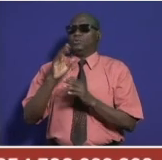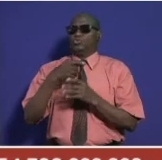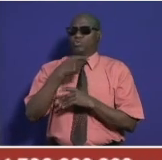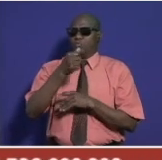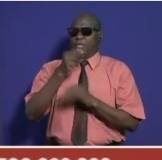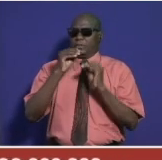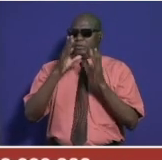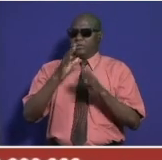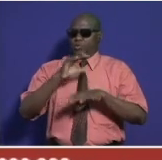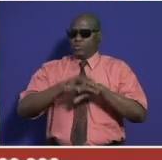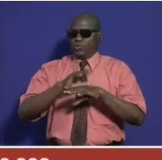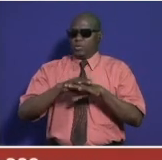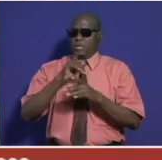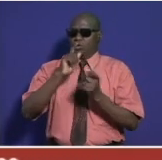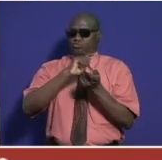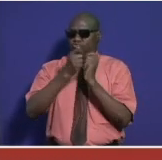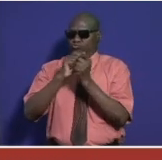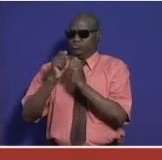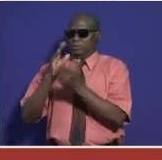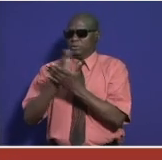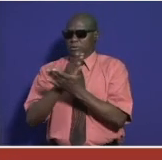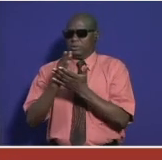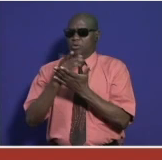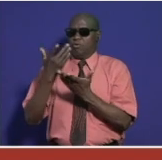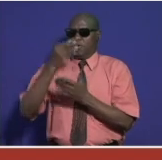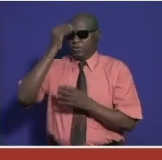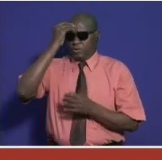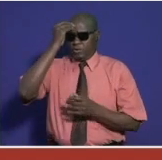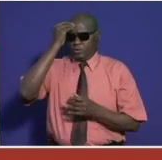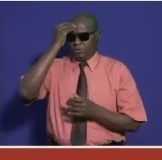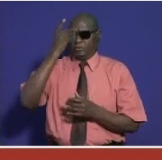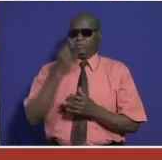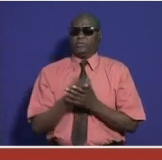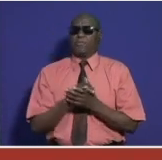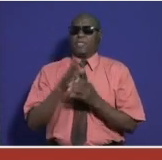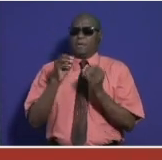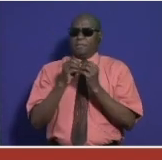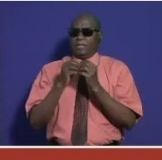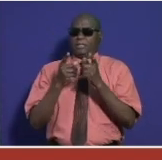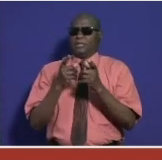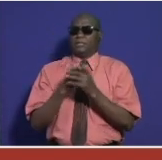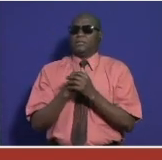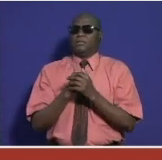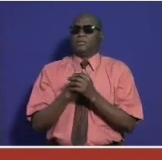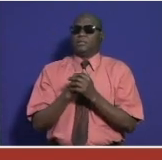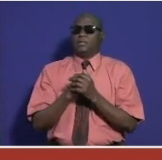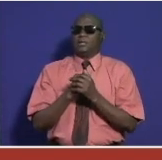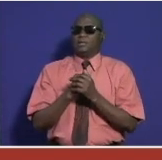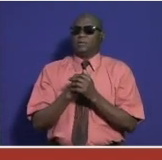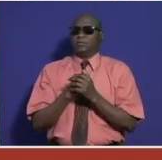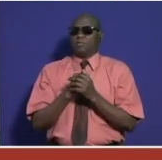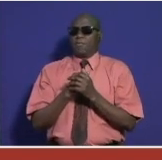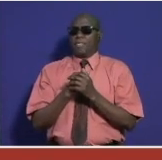na mabadiliko yanayoendelezwa katika sekta ya elimu humu nchini. Kwenye hafla hiyo, jumla ya walimu 592 walituzwa kwa kazi